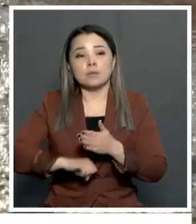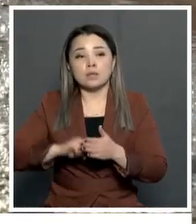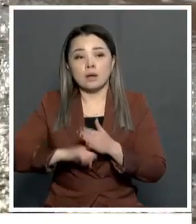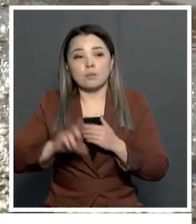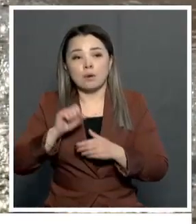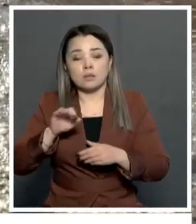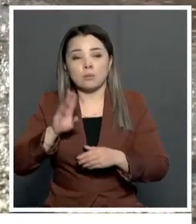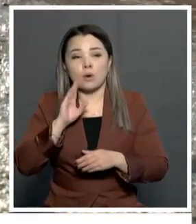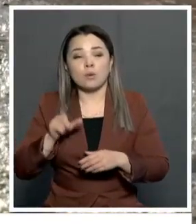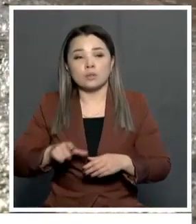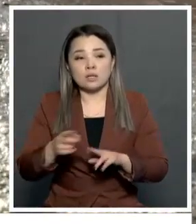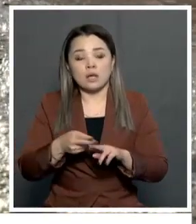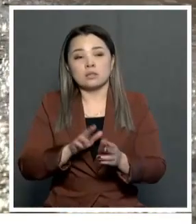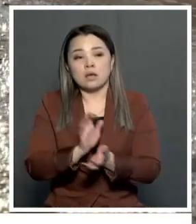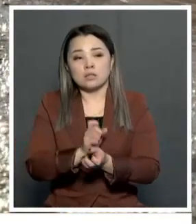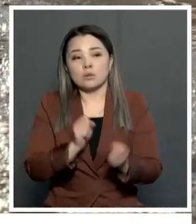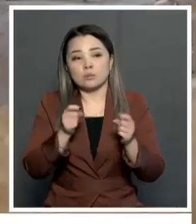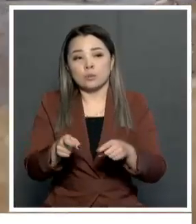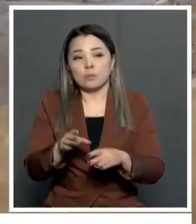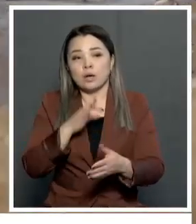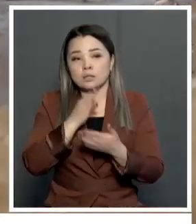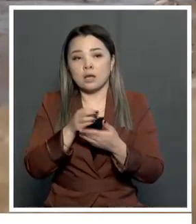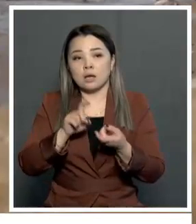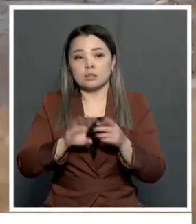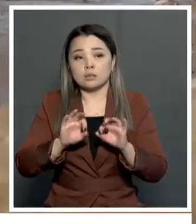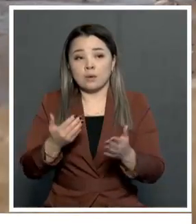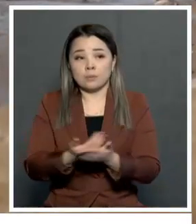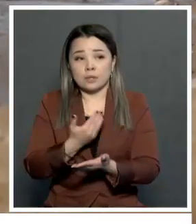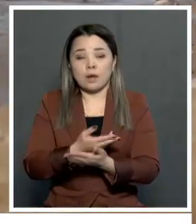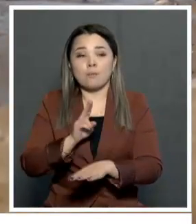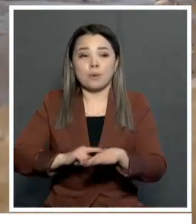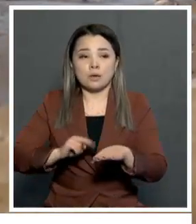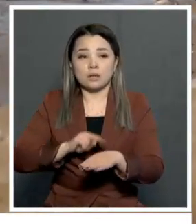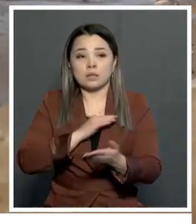Бадам өзеніне төгілген күл қоқыс себеп болуы мүмкін деген байламға келді. Қазір полиция